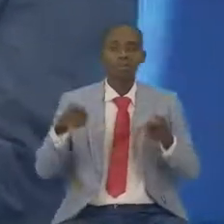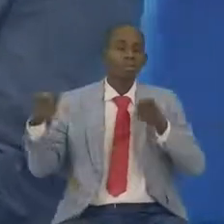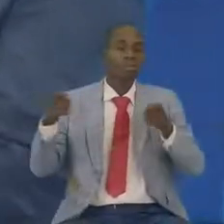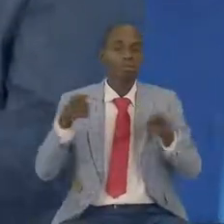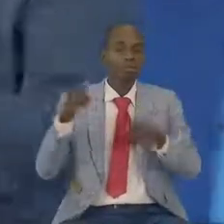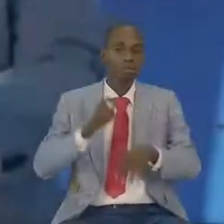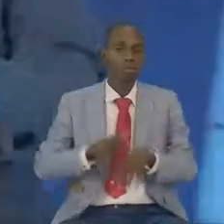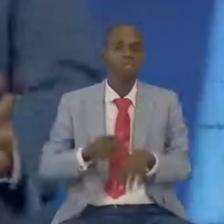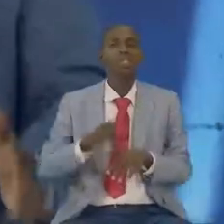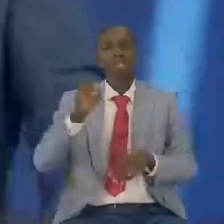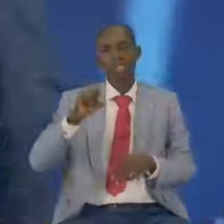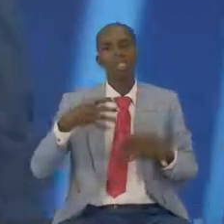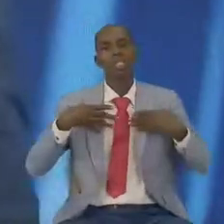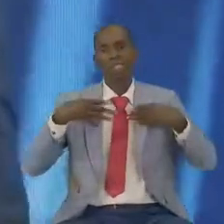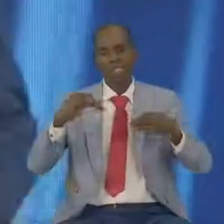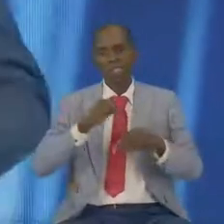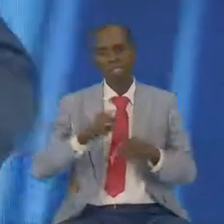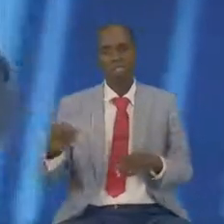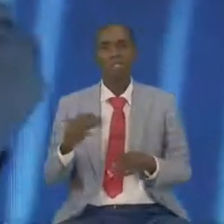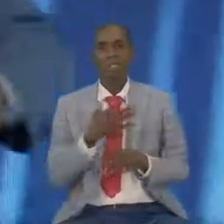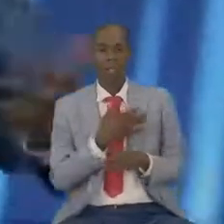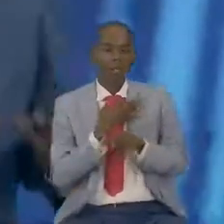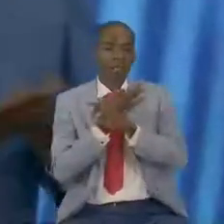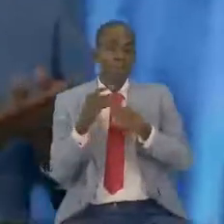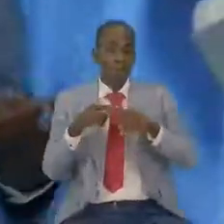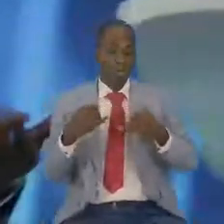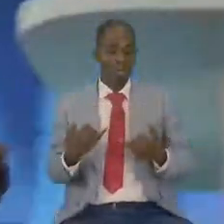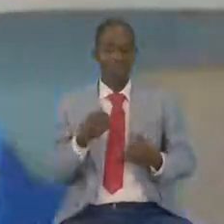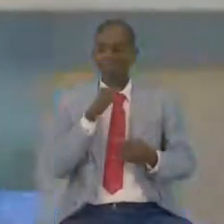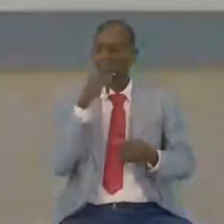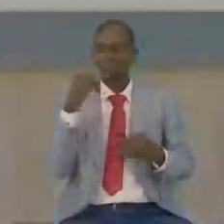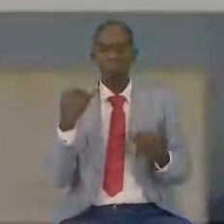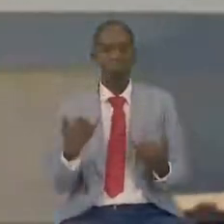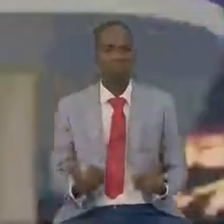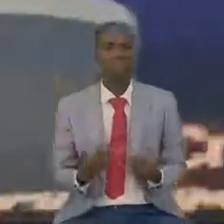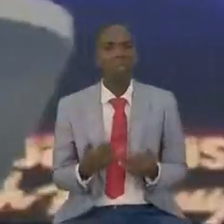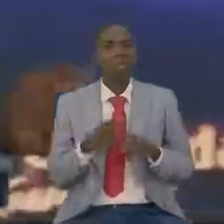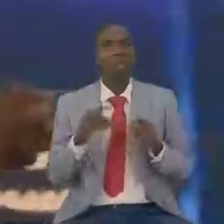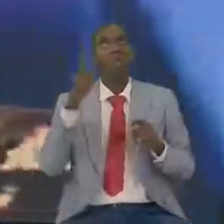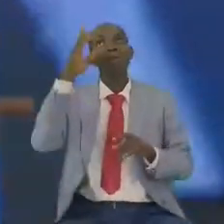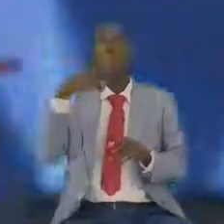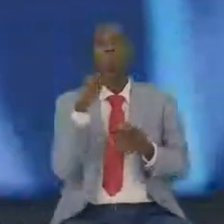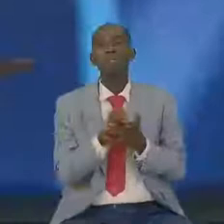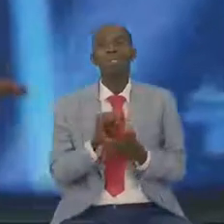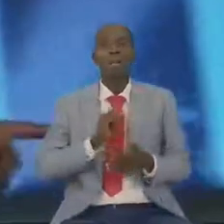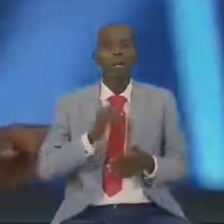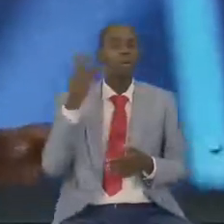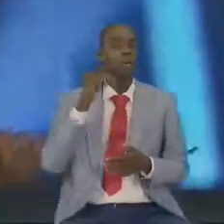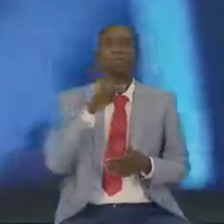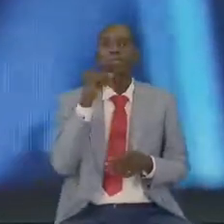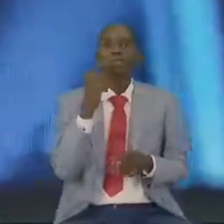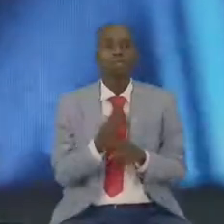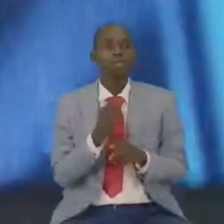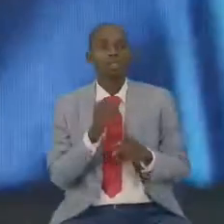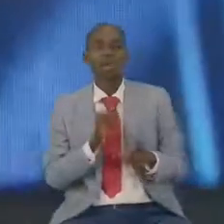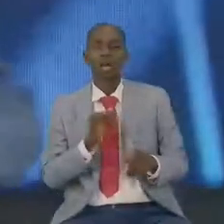la guérison et la libération viendront, mais pas maintenant. Mais Dieu dit, je ne suis pas le Dieu qui était, je ne suis pas le Dieu